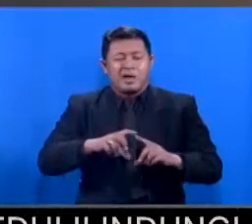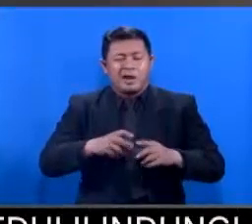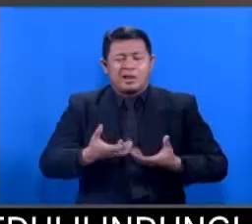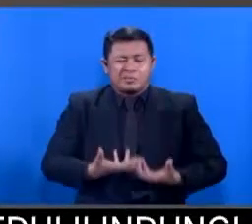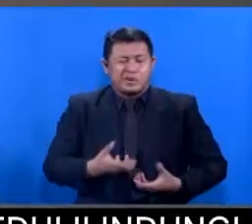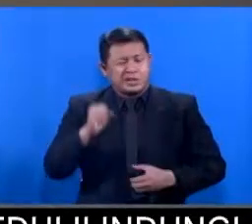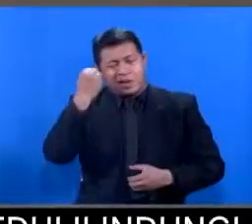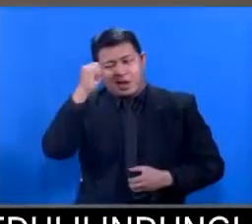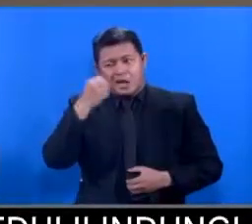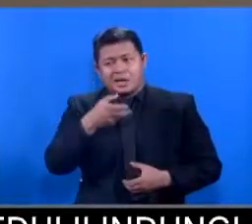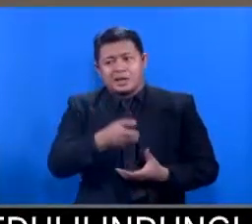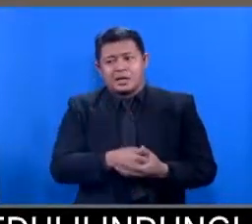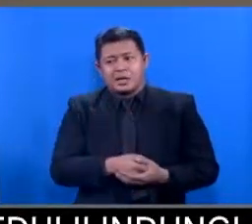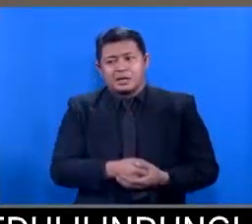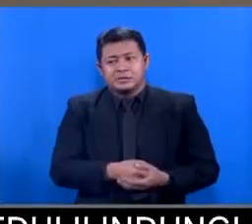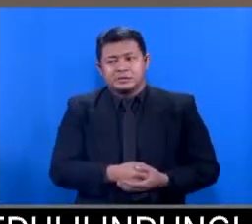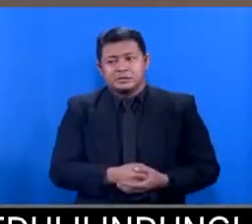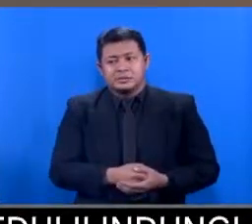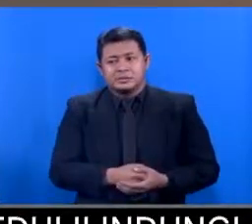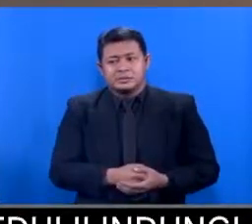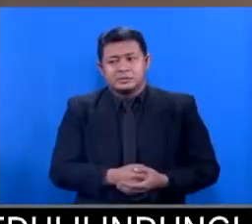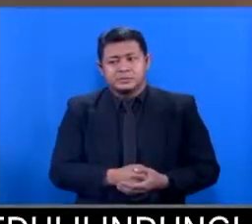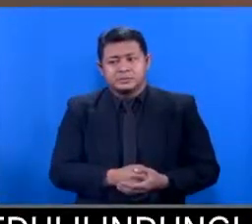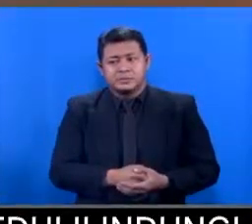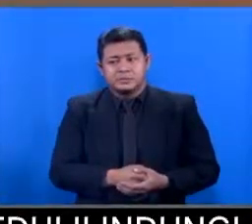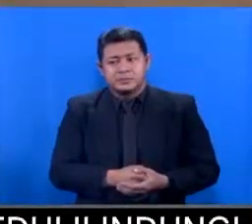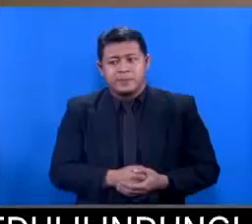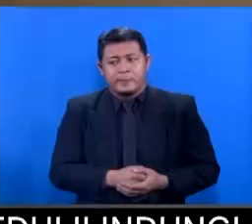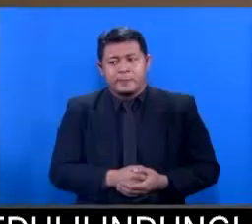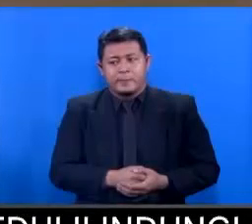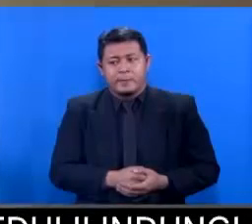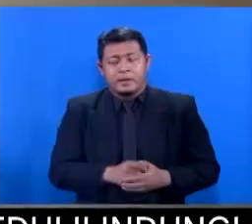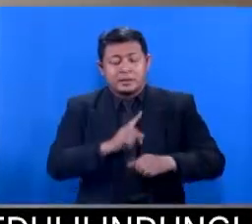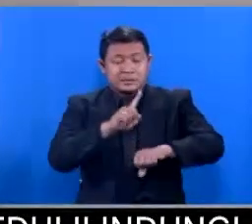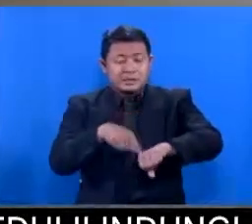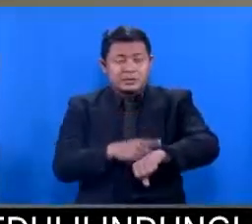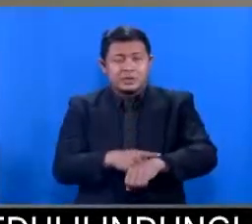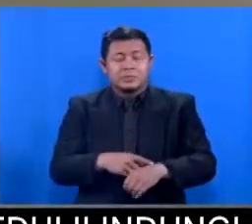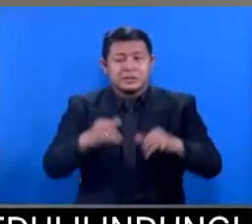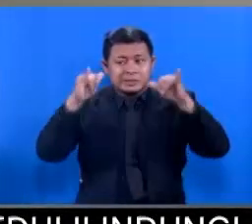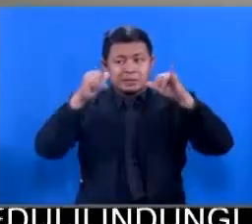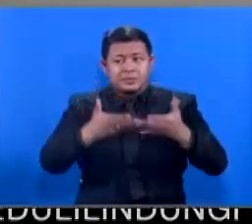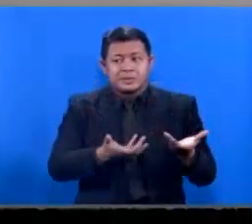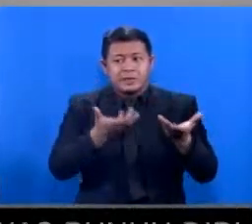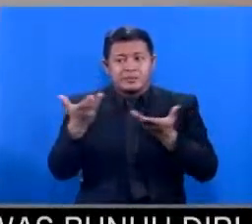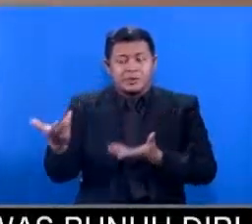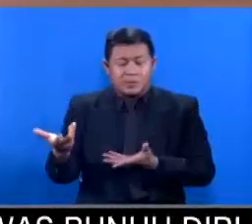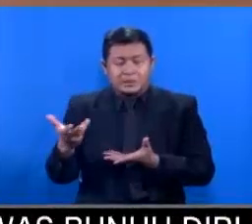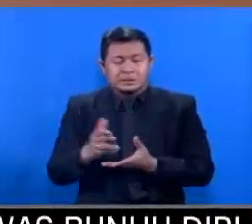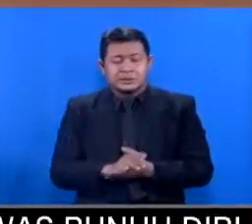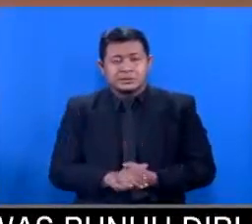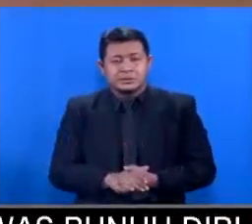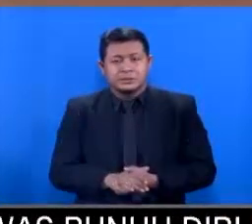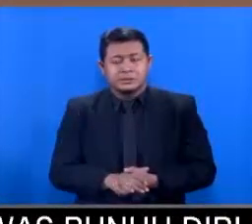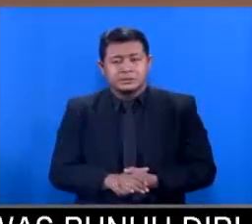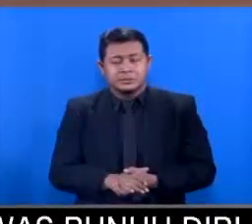hingga harus meminta bantuan tim penolong Jakarta Selatan. Setelah satu jam, akhirnya sapi kurban bisa dievakuasi dari dalam